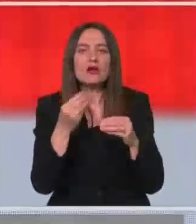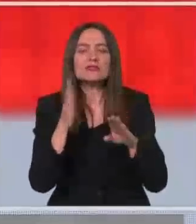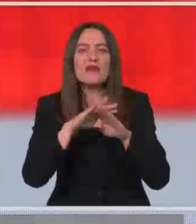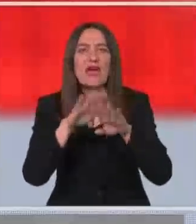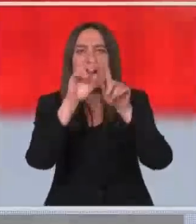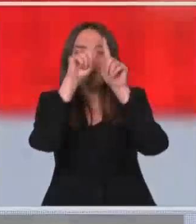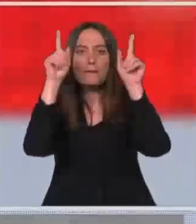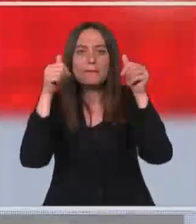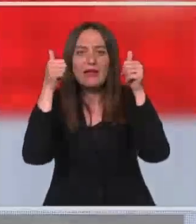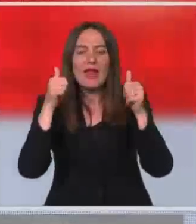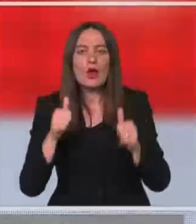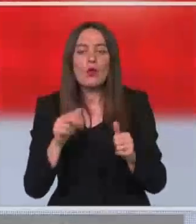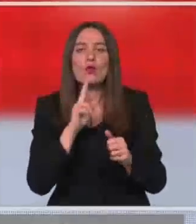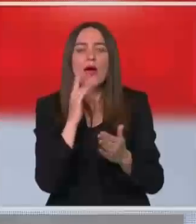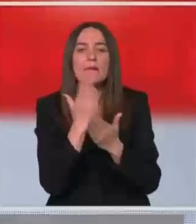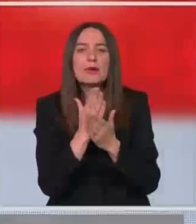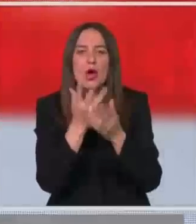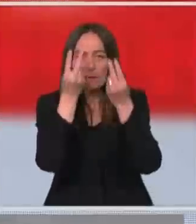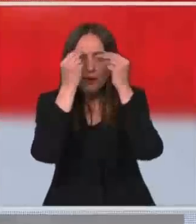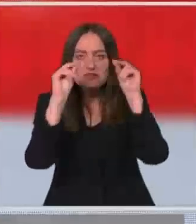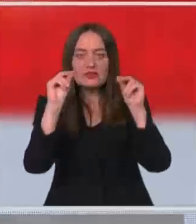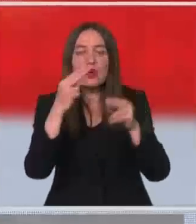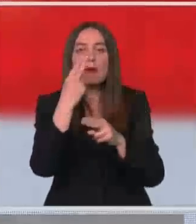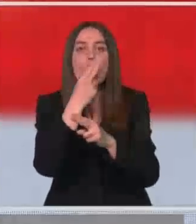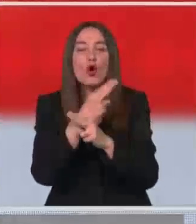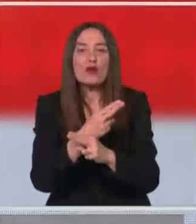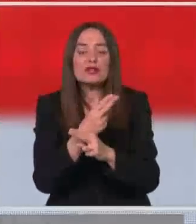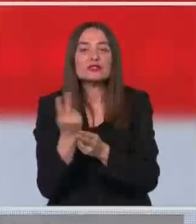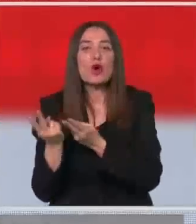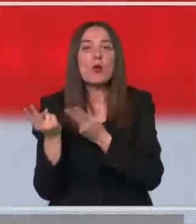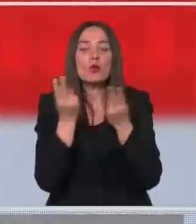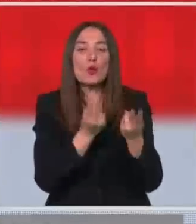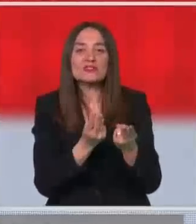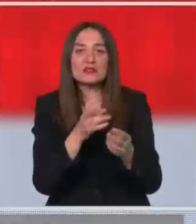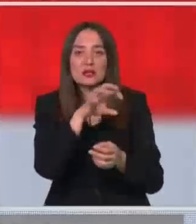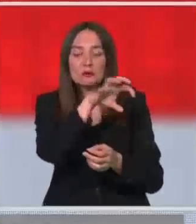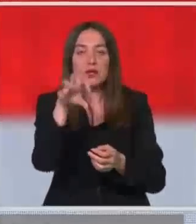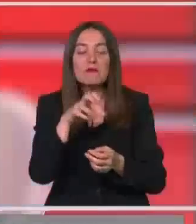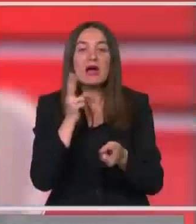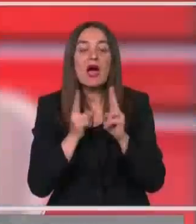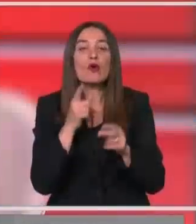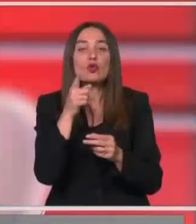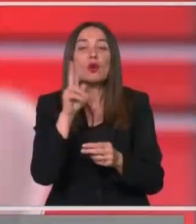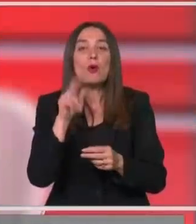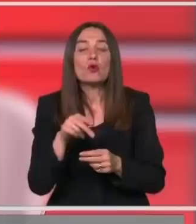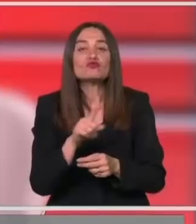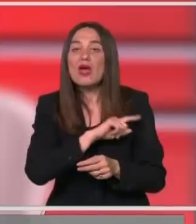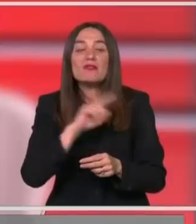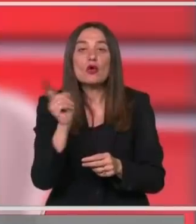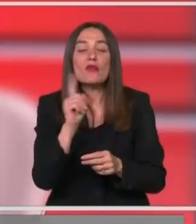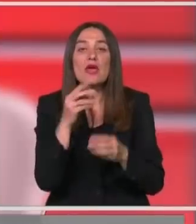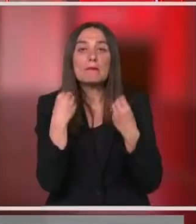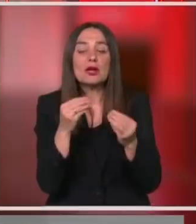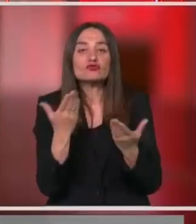panelu koji je bio posvećen hotelskom ugostiteljskom sektoru. A kako je to moguće korona, da niko nije to predvideo? Pa nije niko pričao